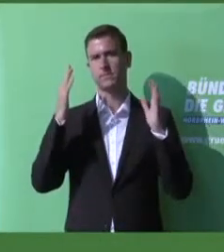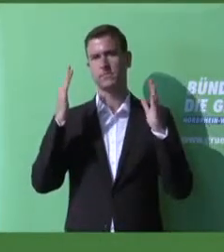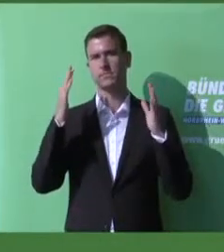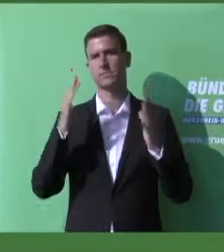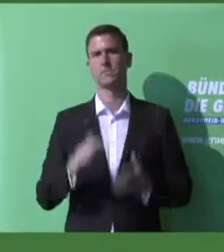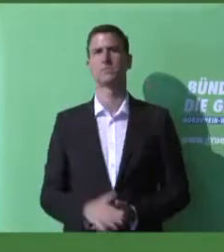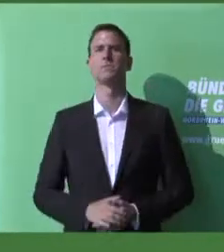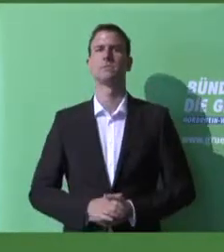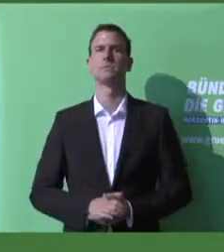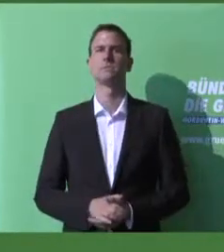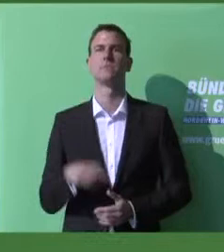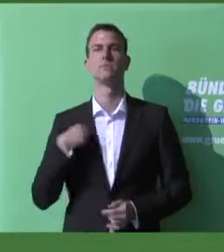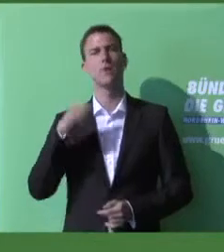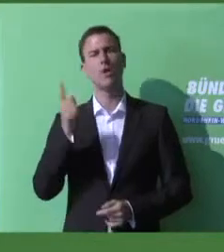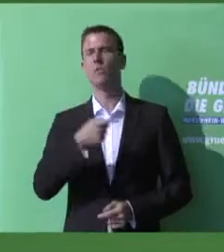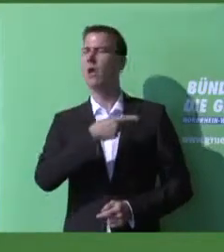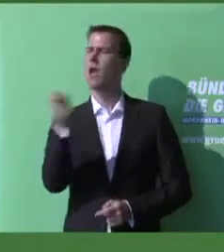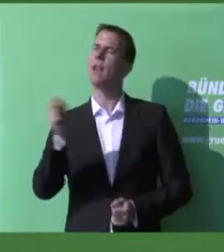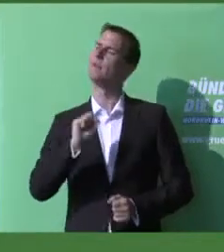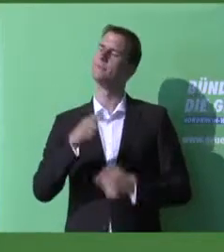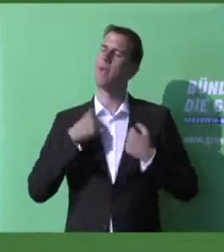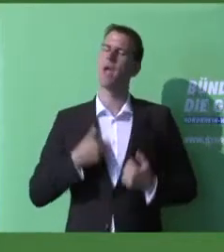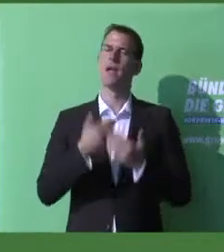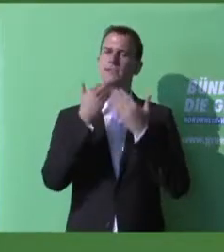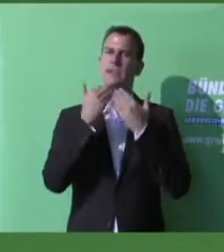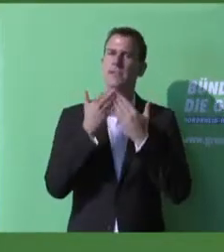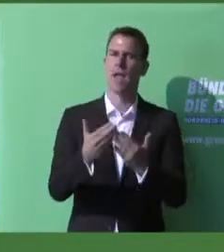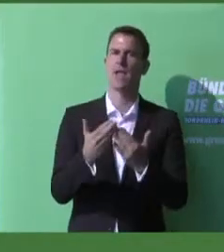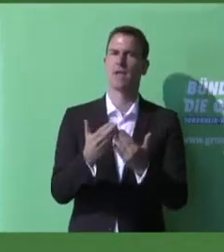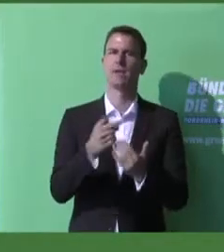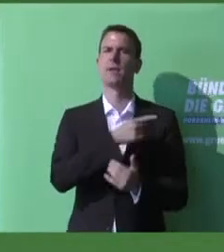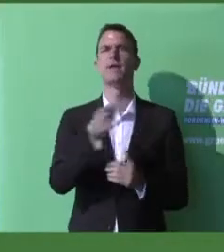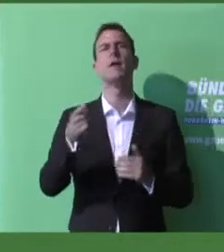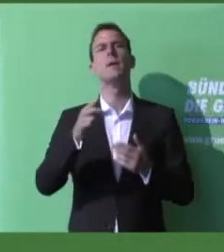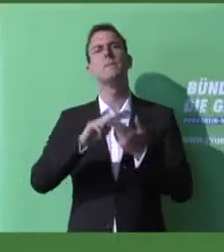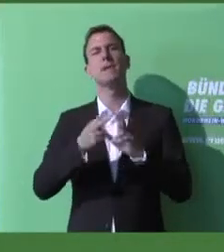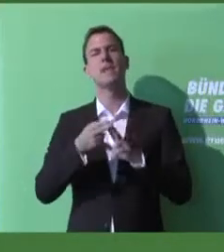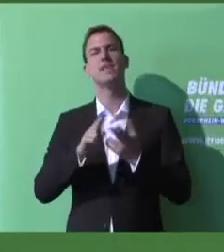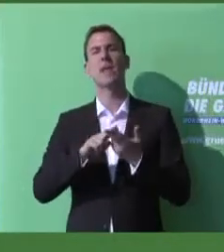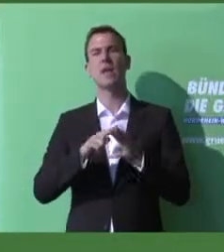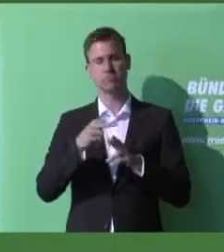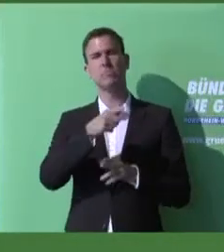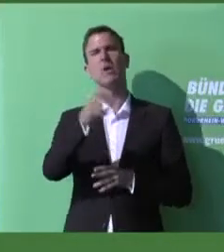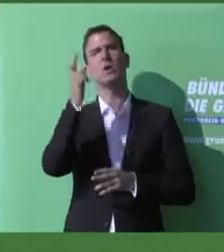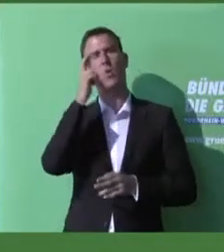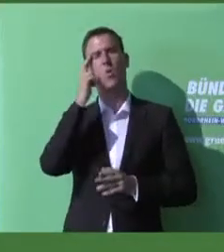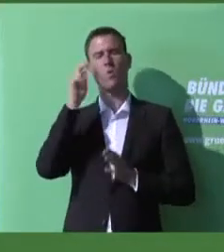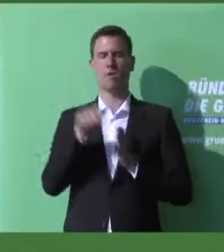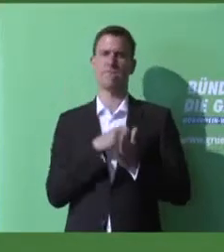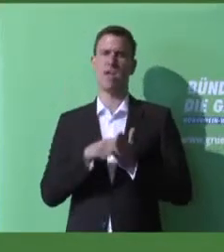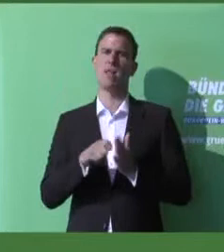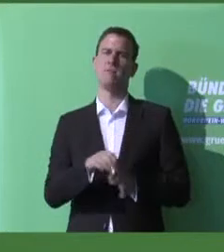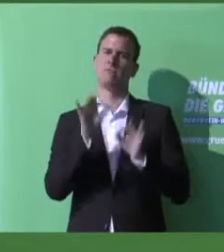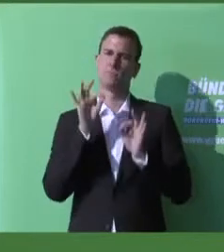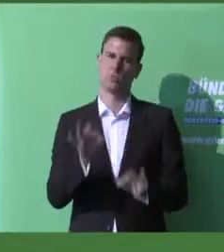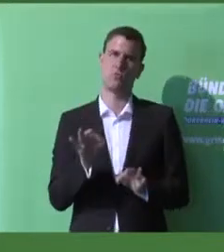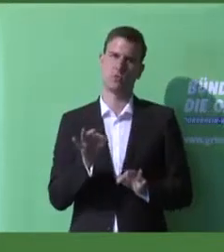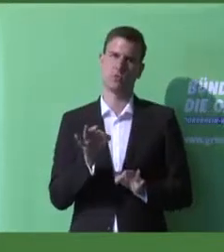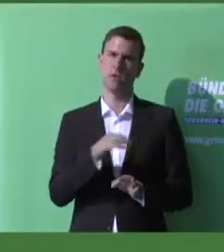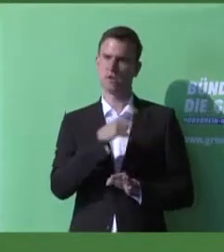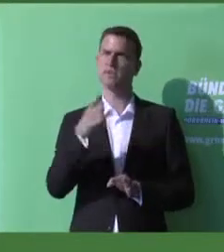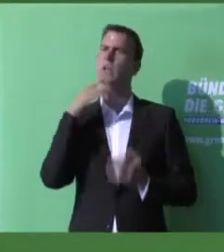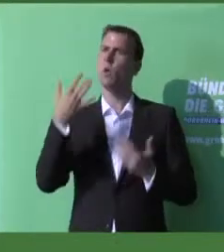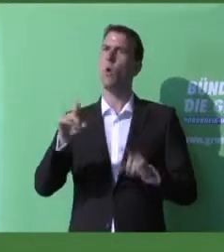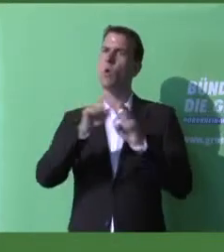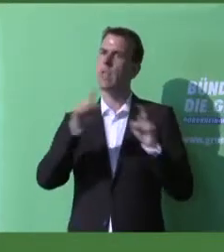Und ich danke euch allen, dass ihr beim Mitgliederscheid klug gewählt habt und gesagt habt, dieses Thema sollen wir